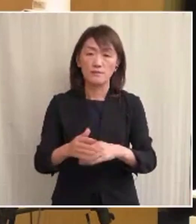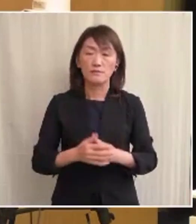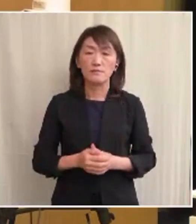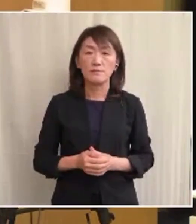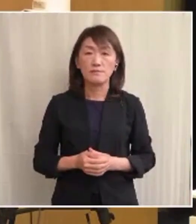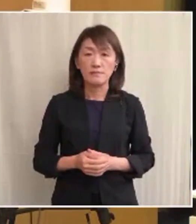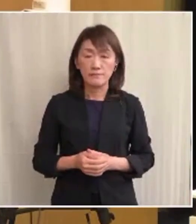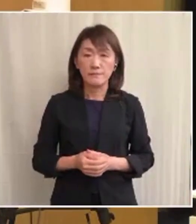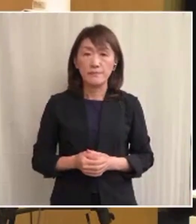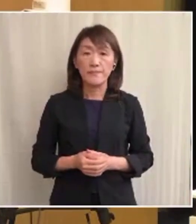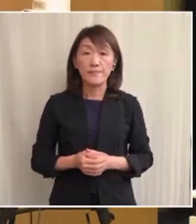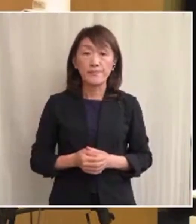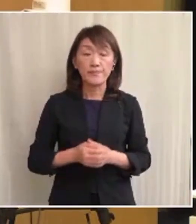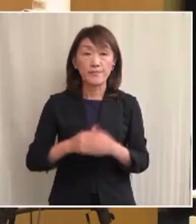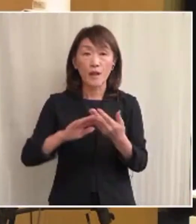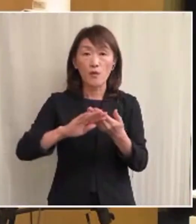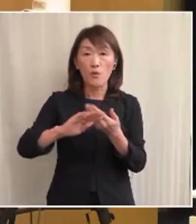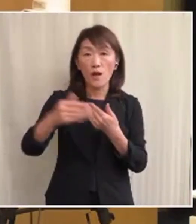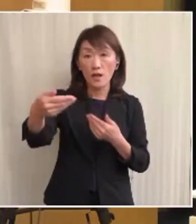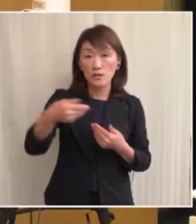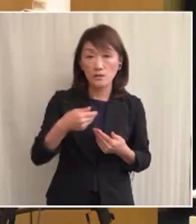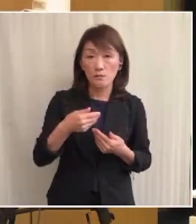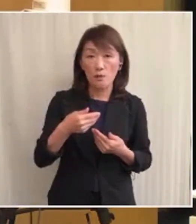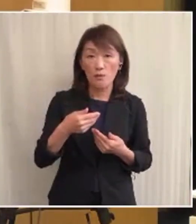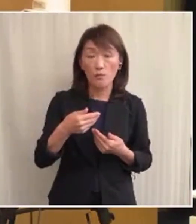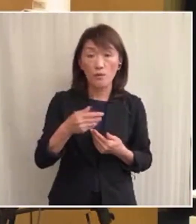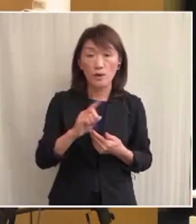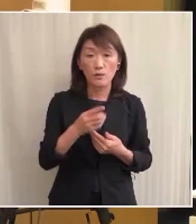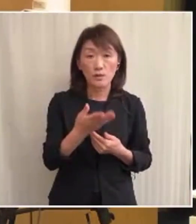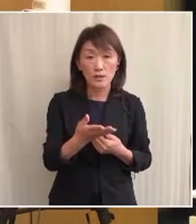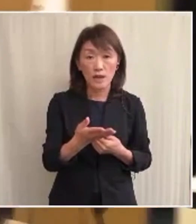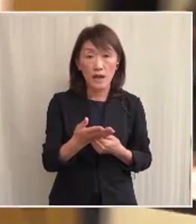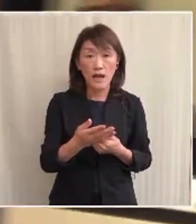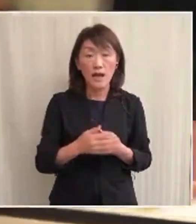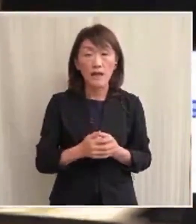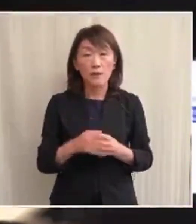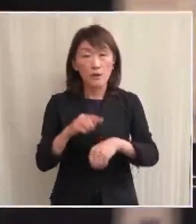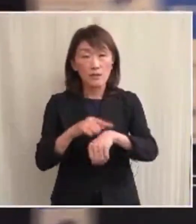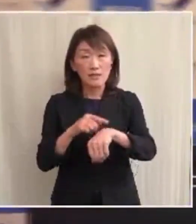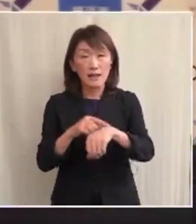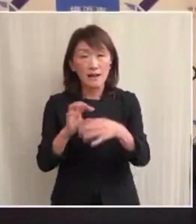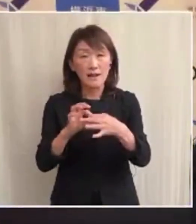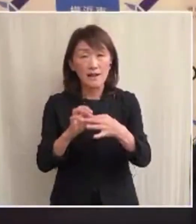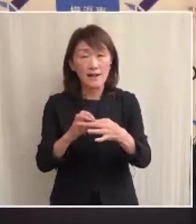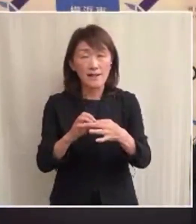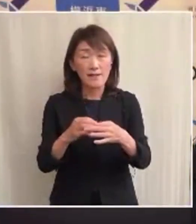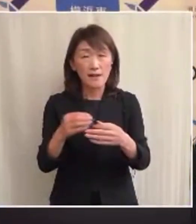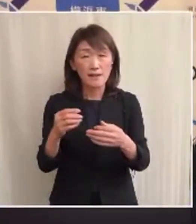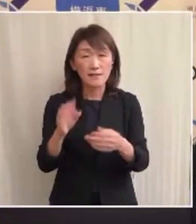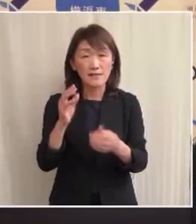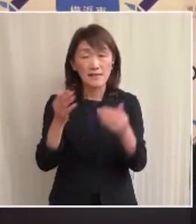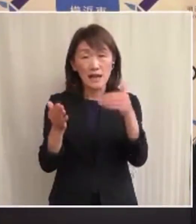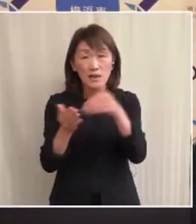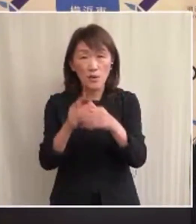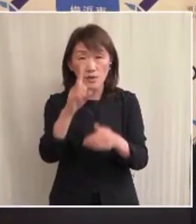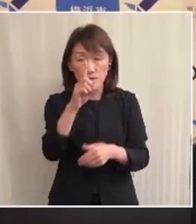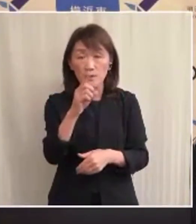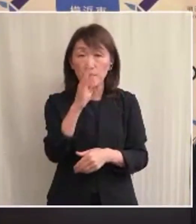。 その他、お時間の関係であと1社でよろしいですか、先に。 い